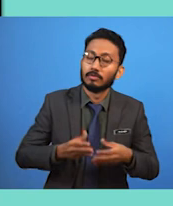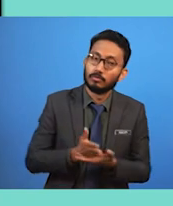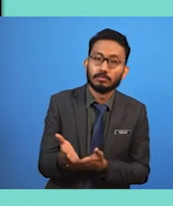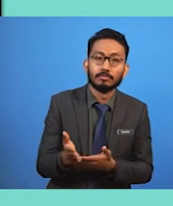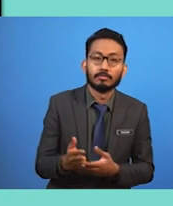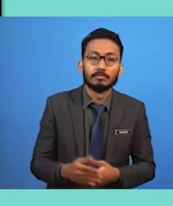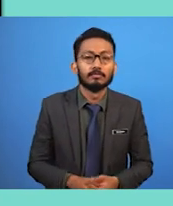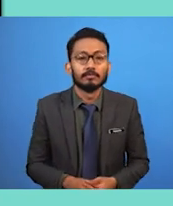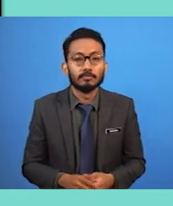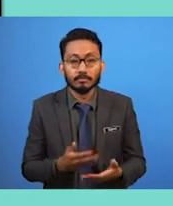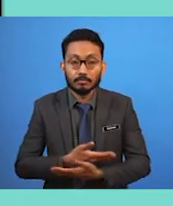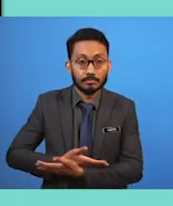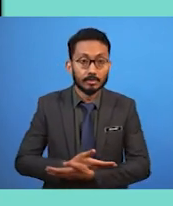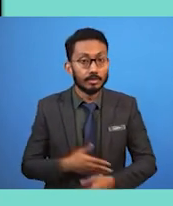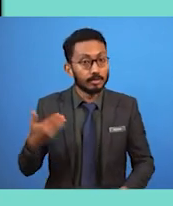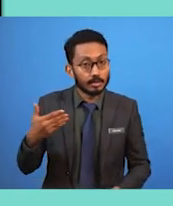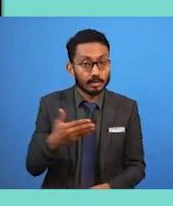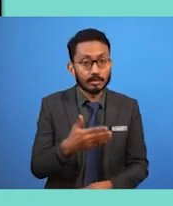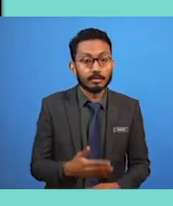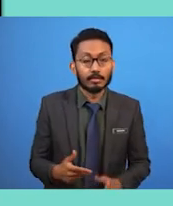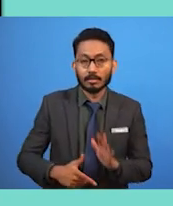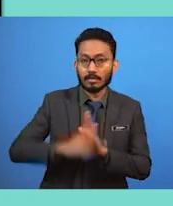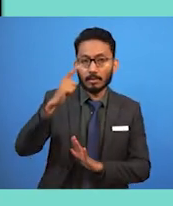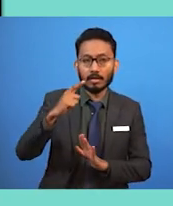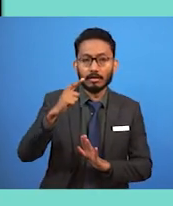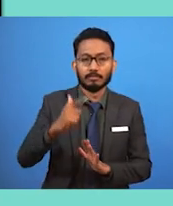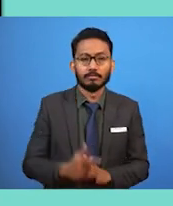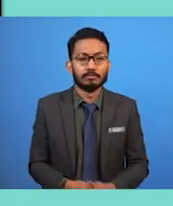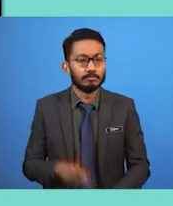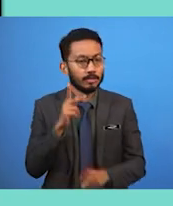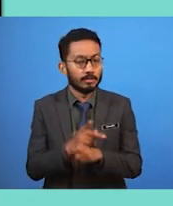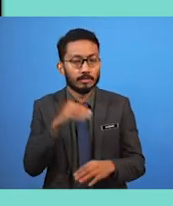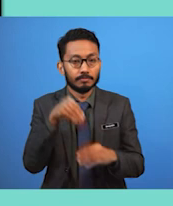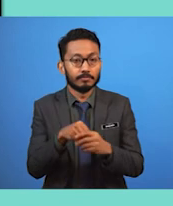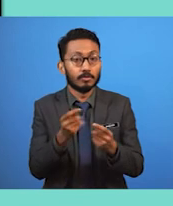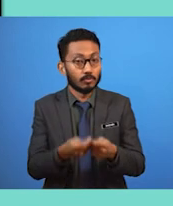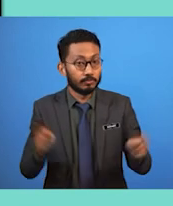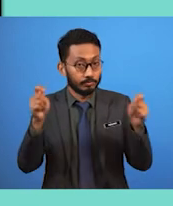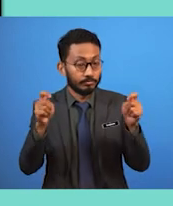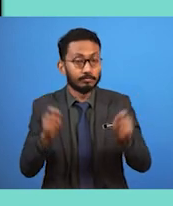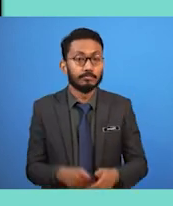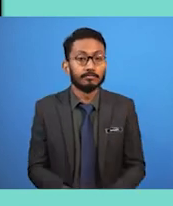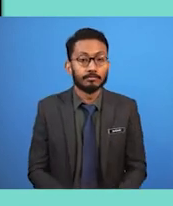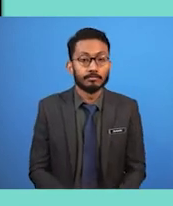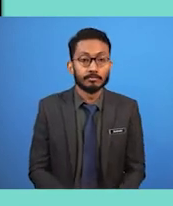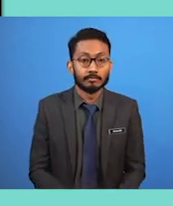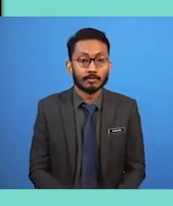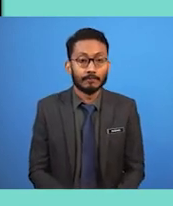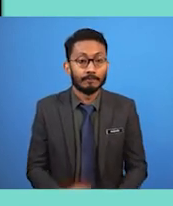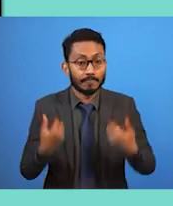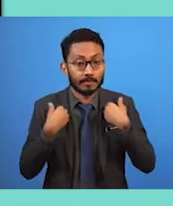anak benih ikan. Ketiga, lebihan tuaian pula disimpan di dalam tangki sementara yang dipasang